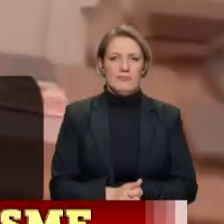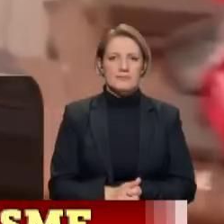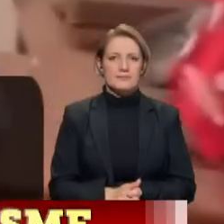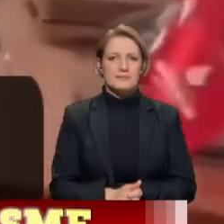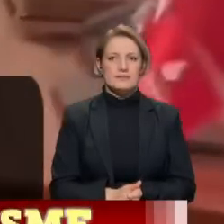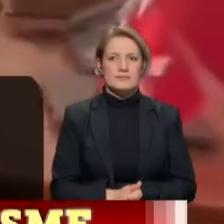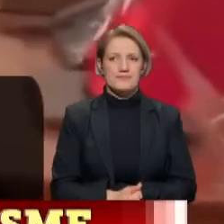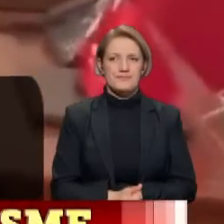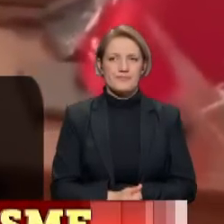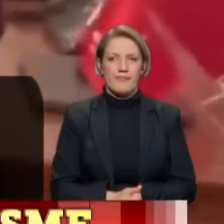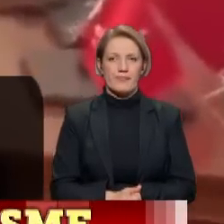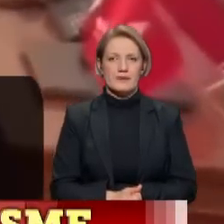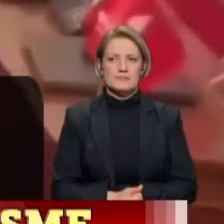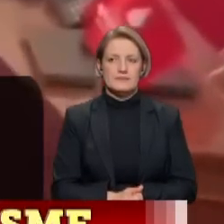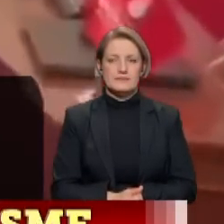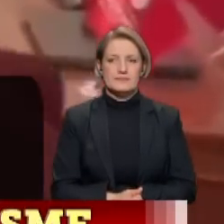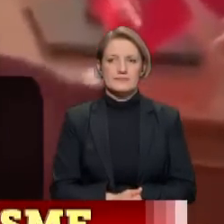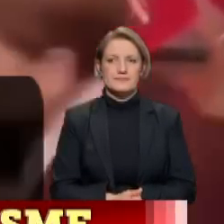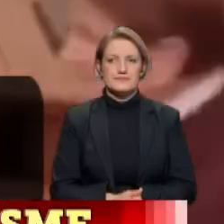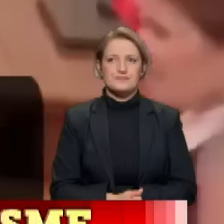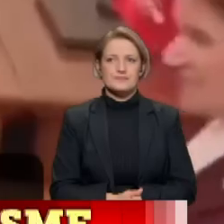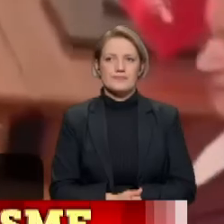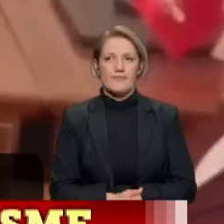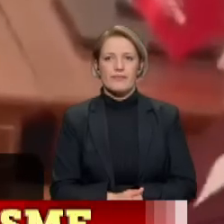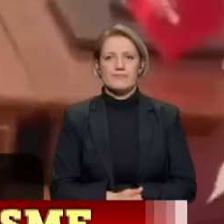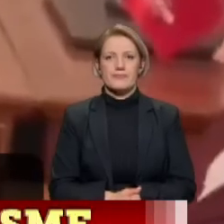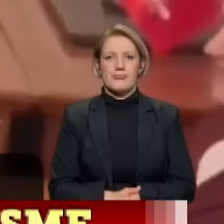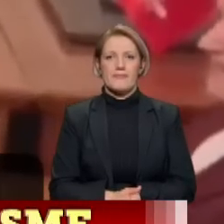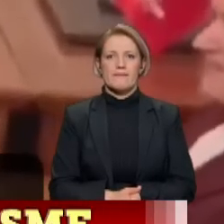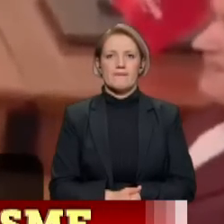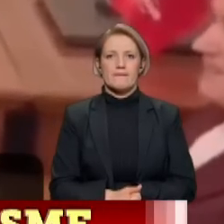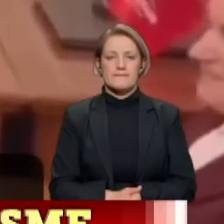Halkın verdiği yetki öyle birkaç kişi bir avuç insan alamaz.